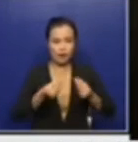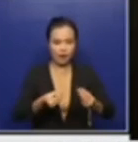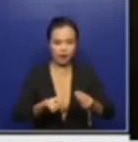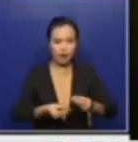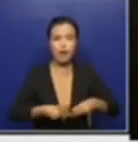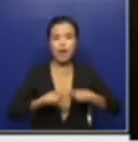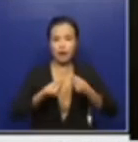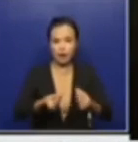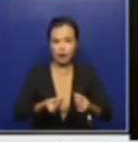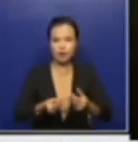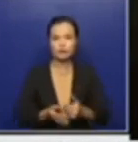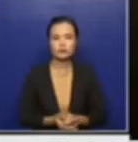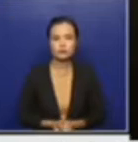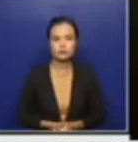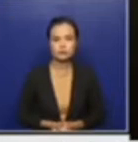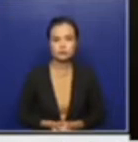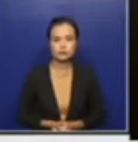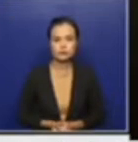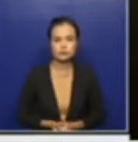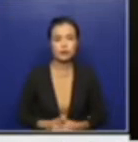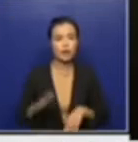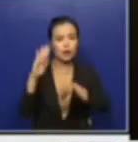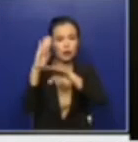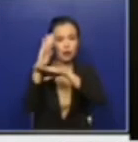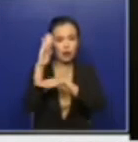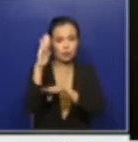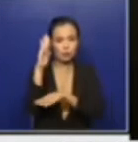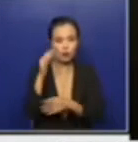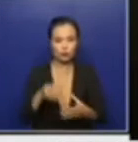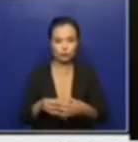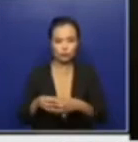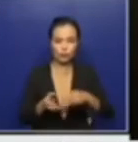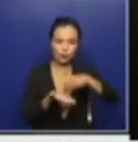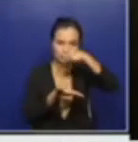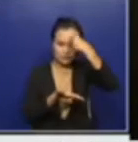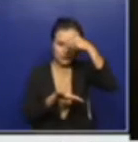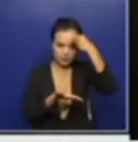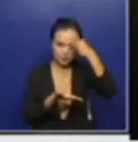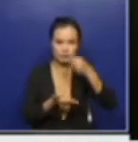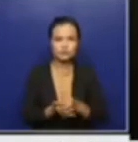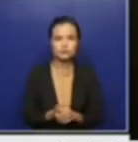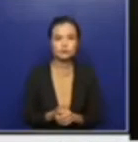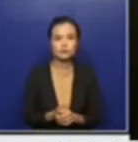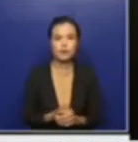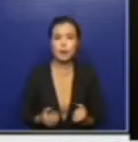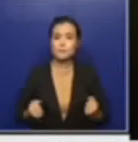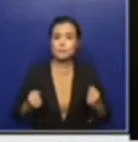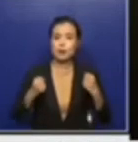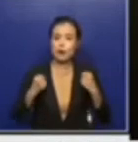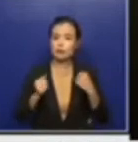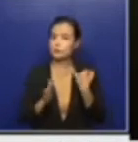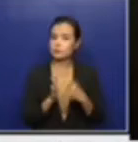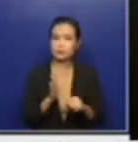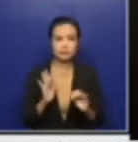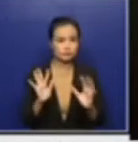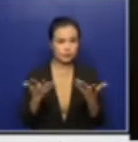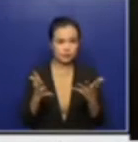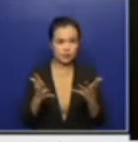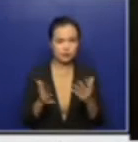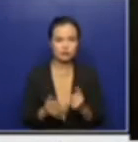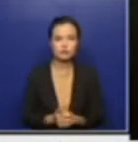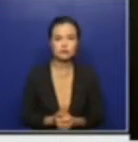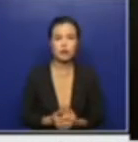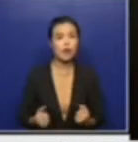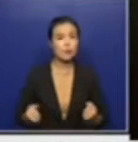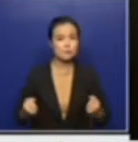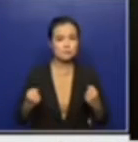นกระบวนการนิสิตนักศึกษาคือพลังบริสุทธิ์คือ